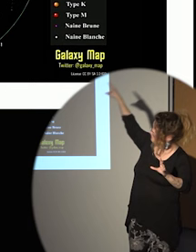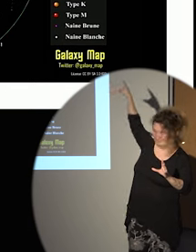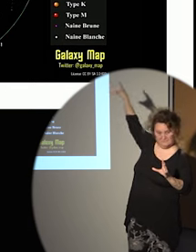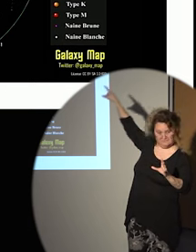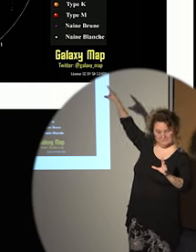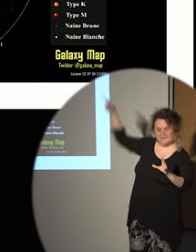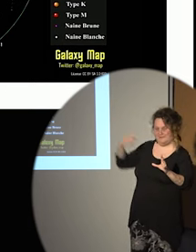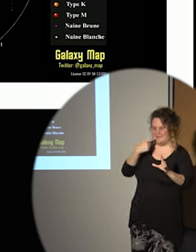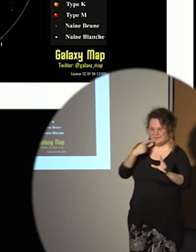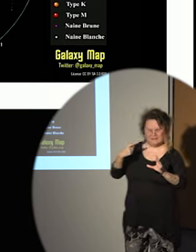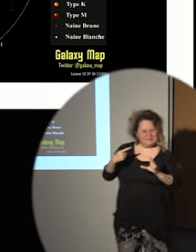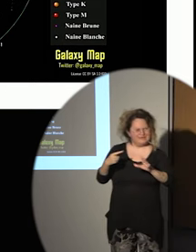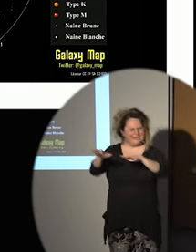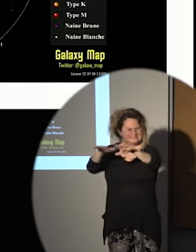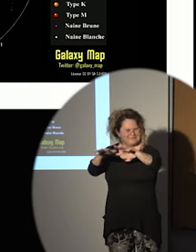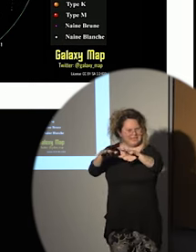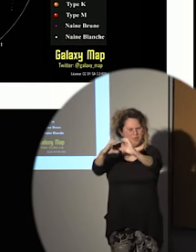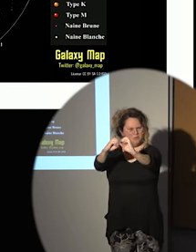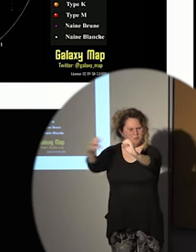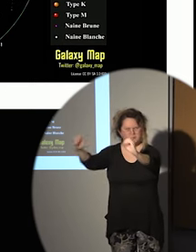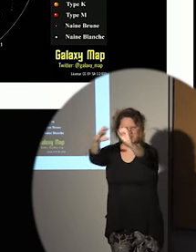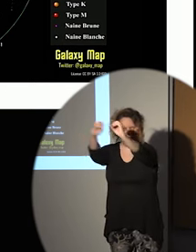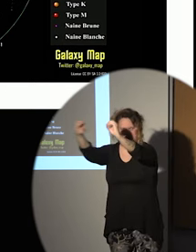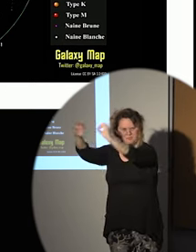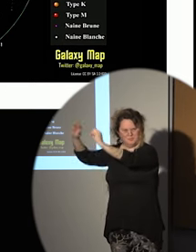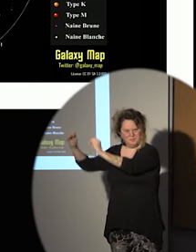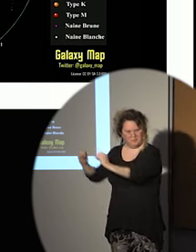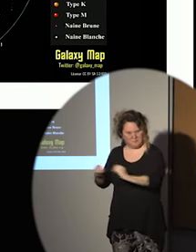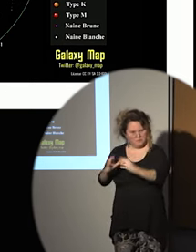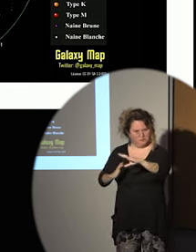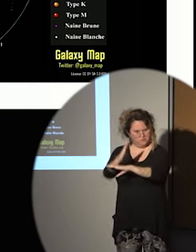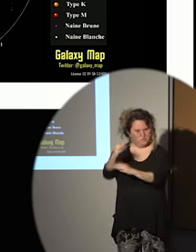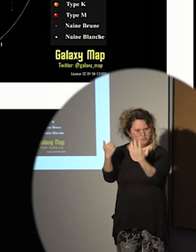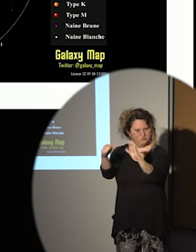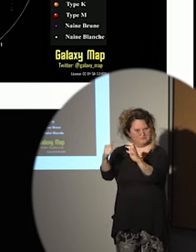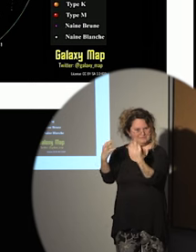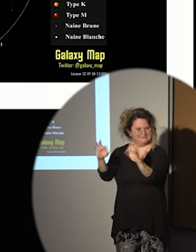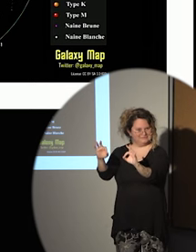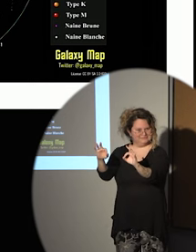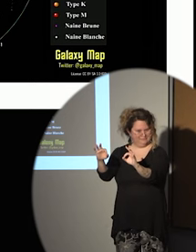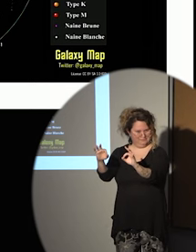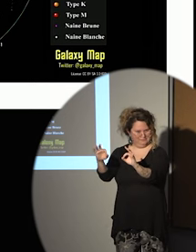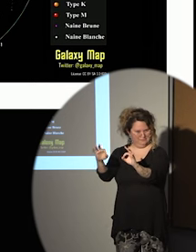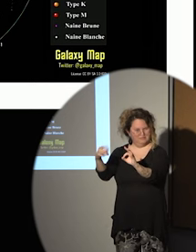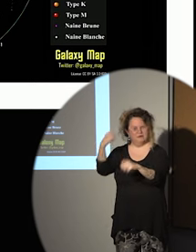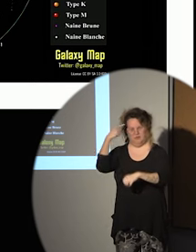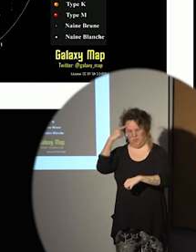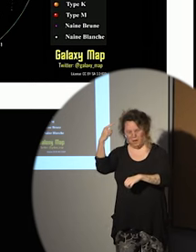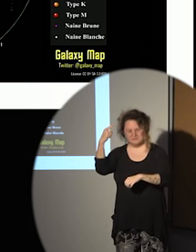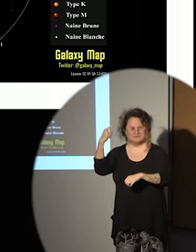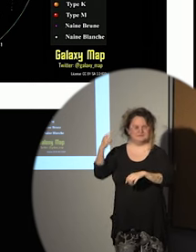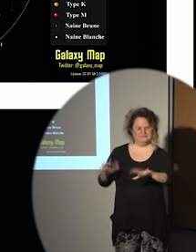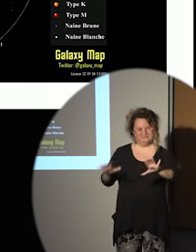qu'il y ait un cortège planétaire sont très élevées. On reviendra dessus, il y a plus de 100 milliards d'étoiles dans une galaxie, ça vous donne une idée